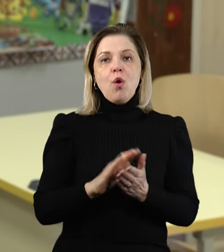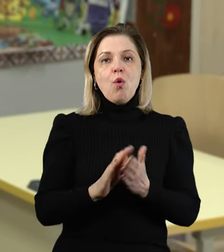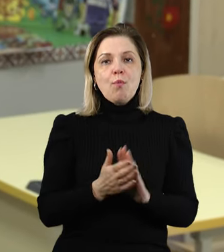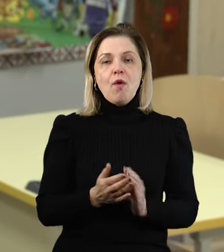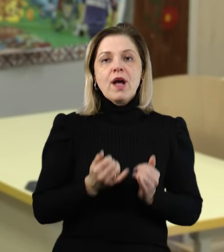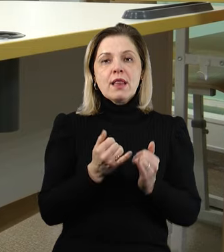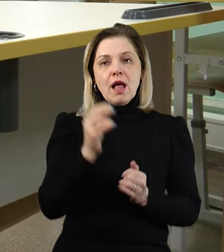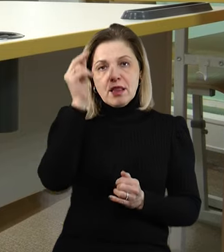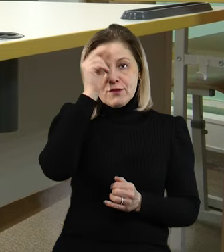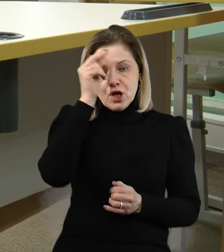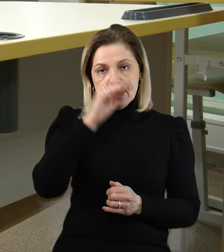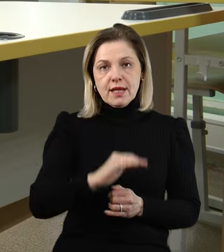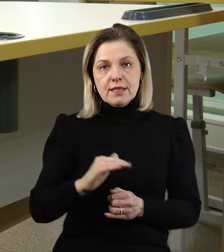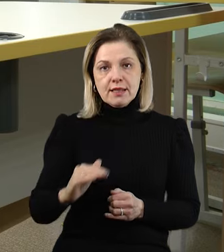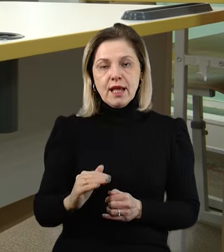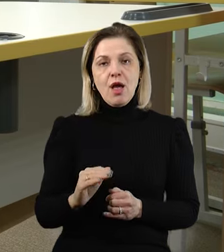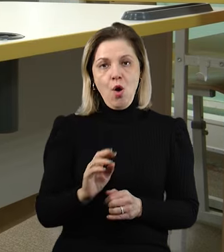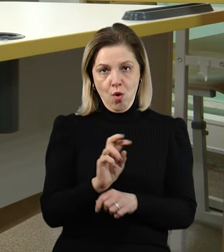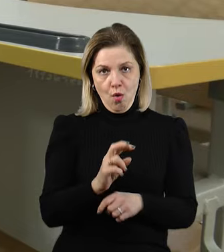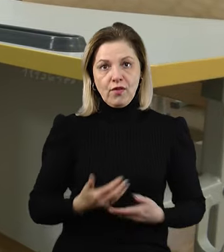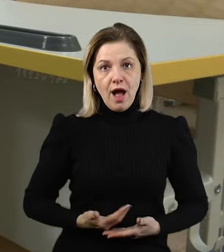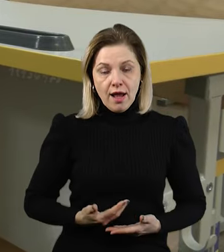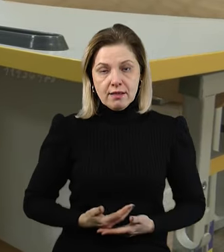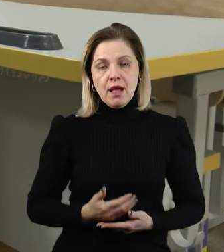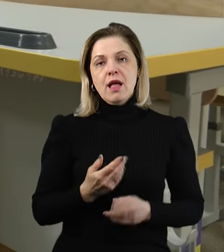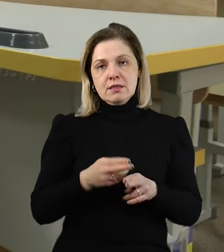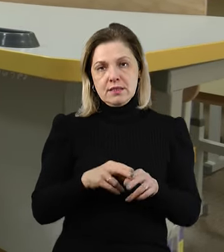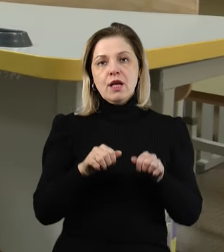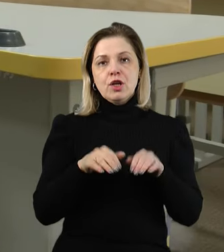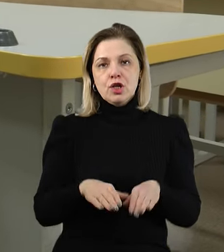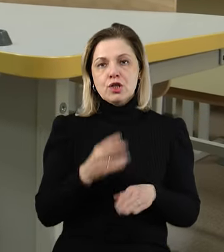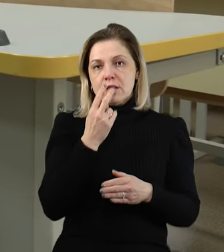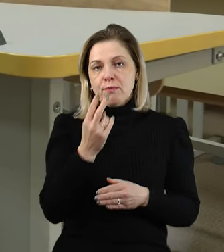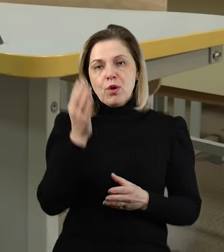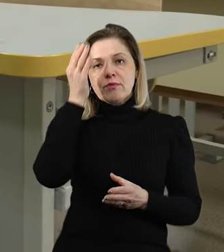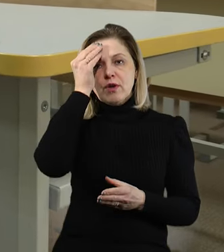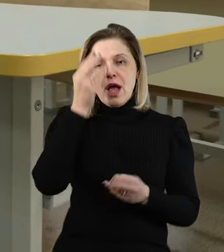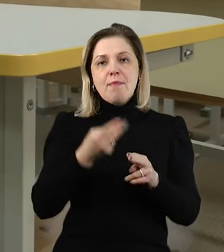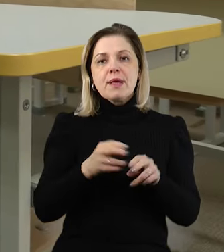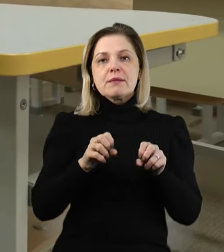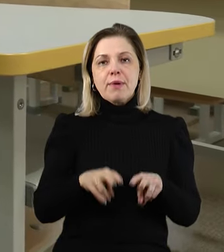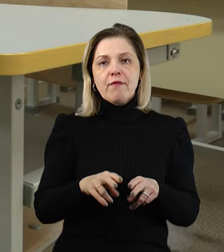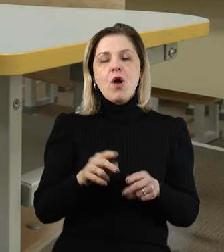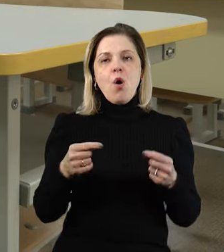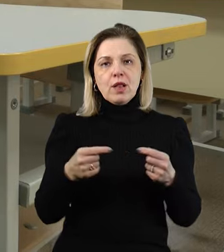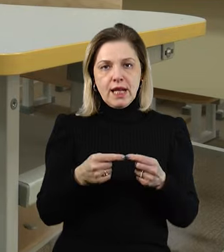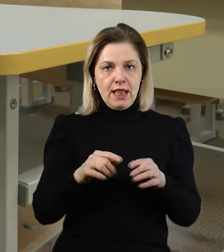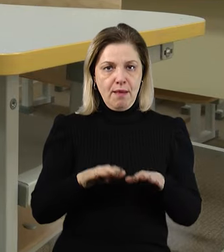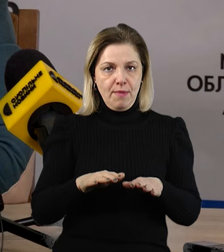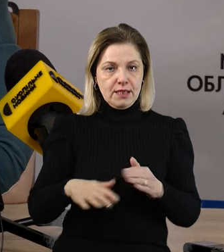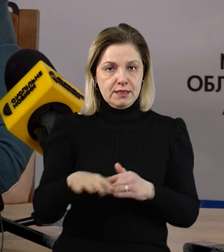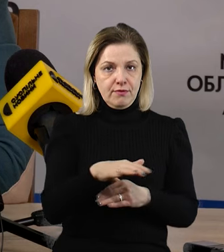навчання дітей офлайн або у змішаному форматі, це рішення приймається з огляду на безпекову ситуацію у конкретній